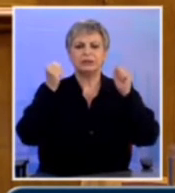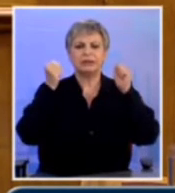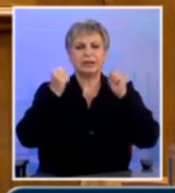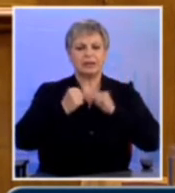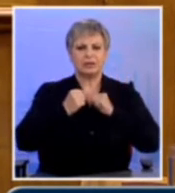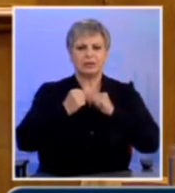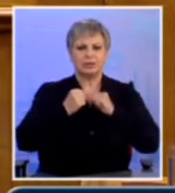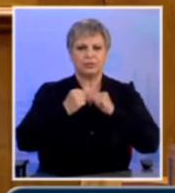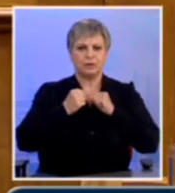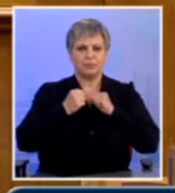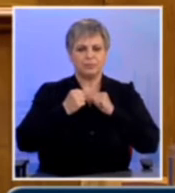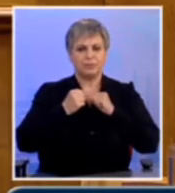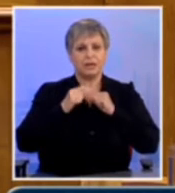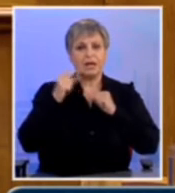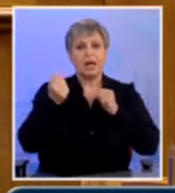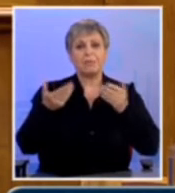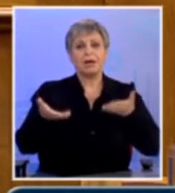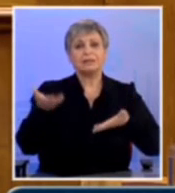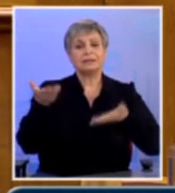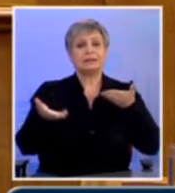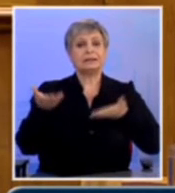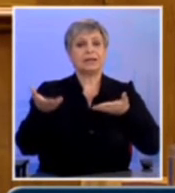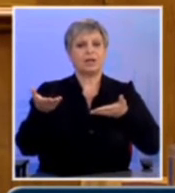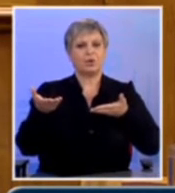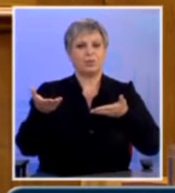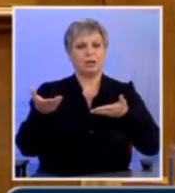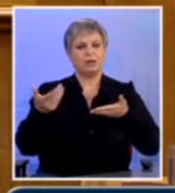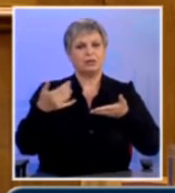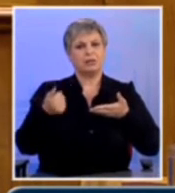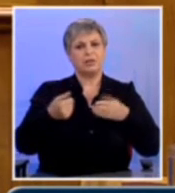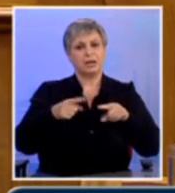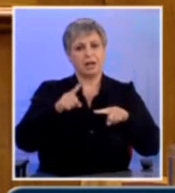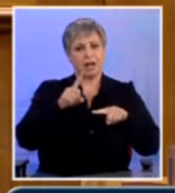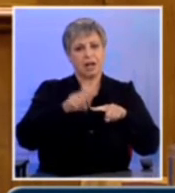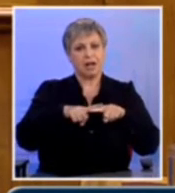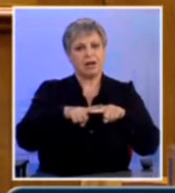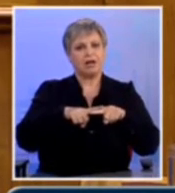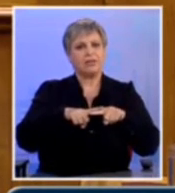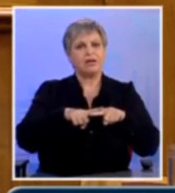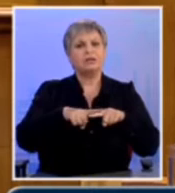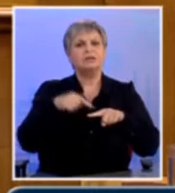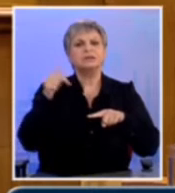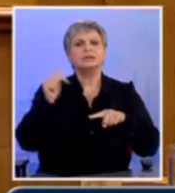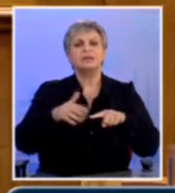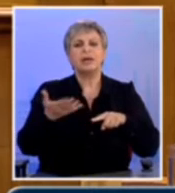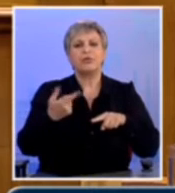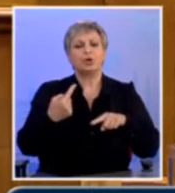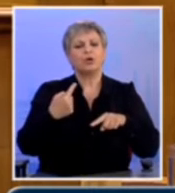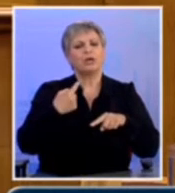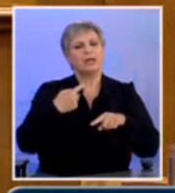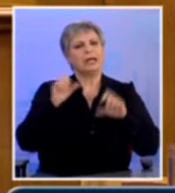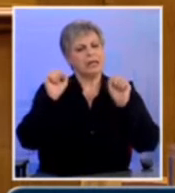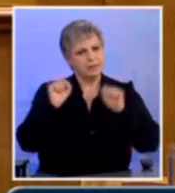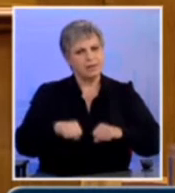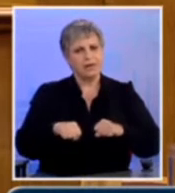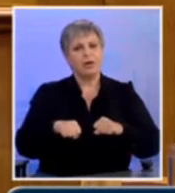από αυτήν, από αυτό το σημείο ή από αυτό το επίπεδο που μας δίνει η συγκεκριμένη ήττα. Και το